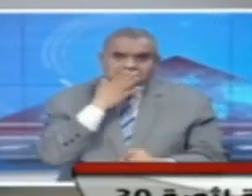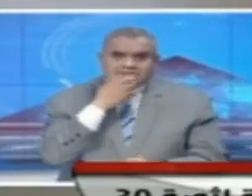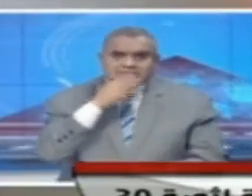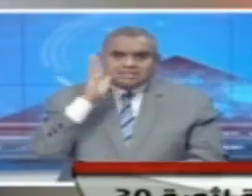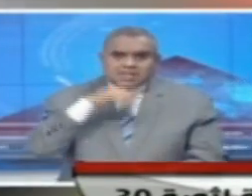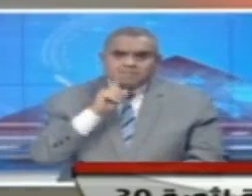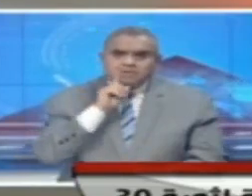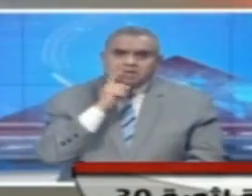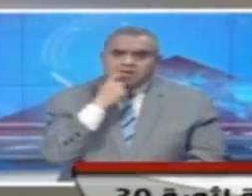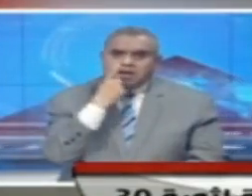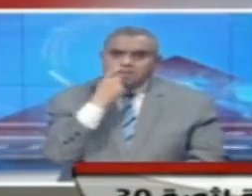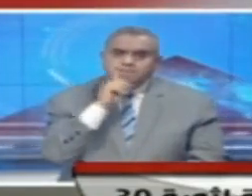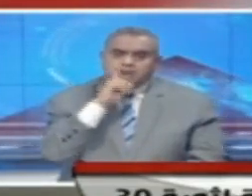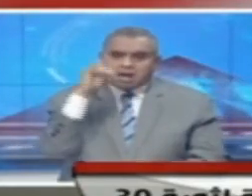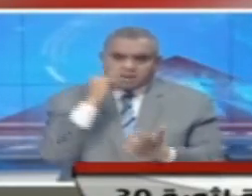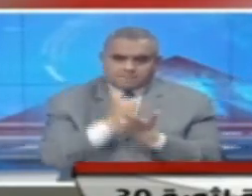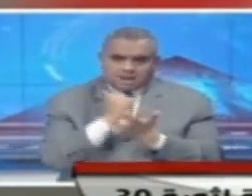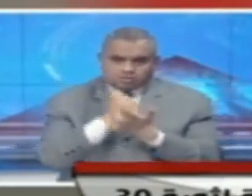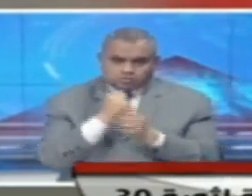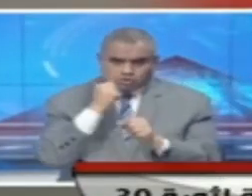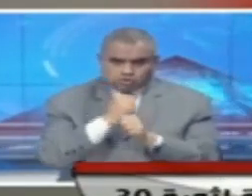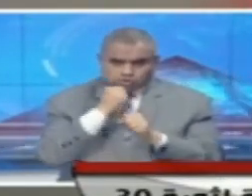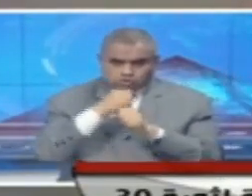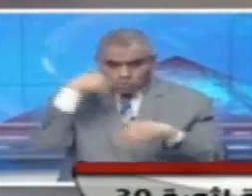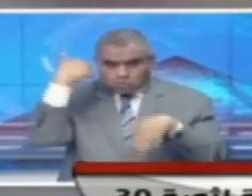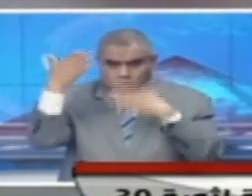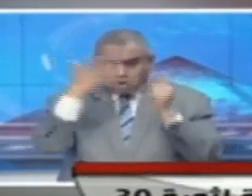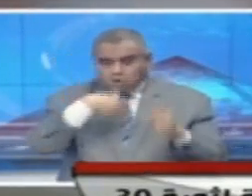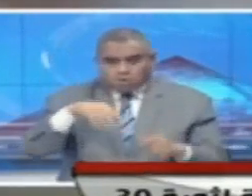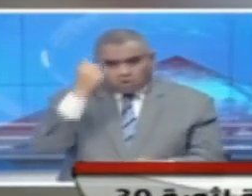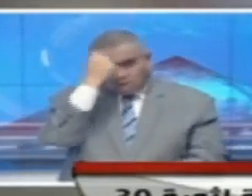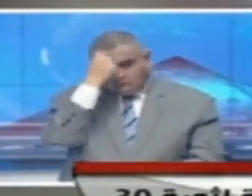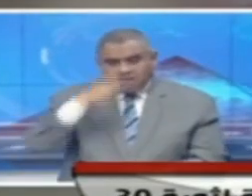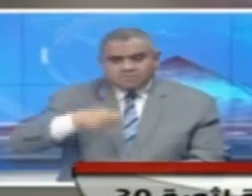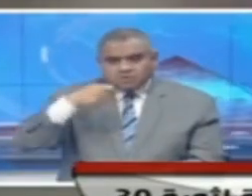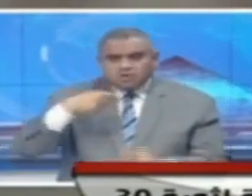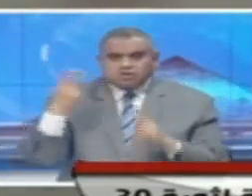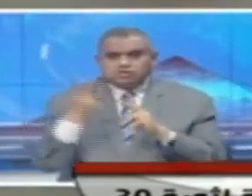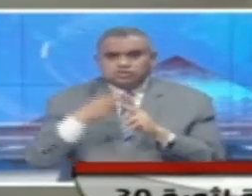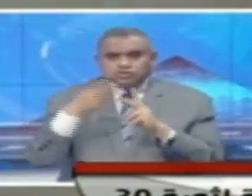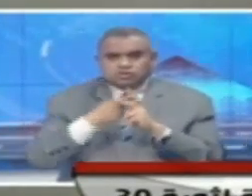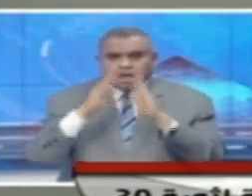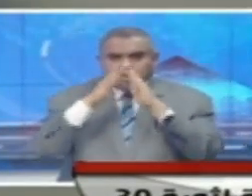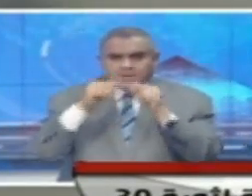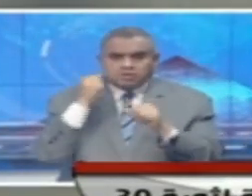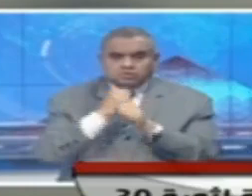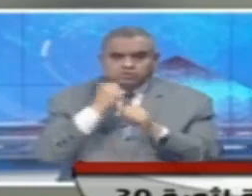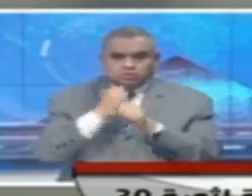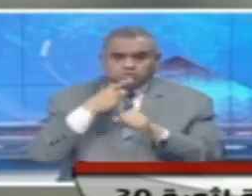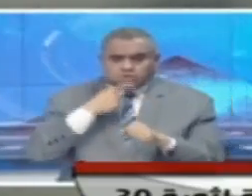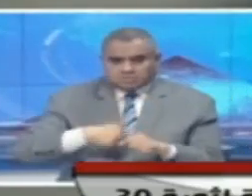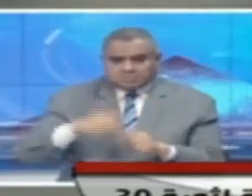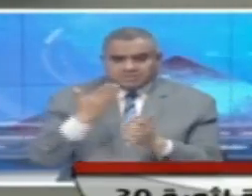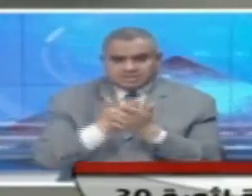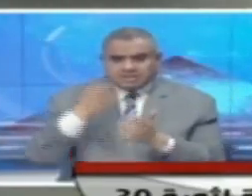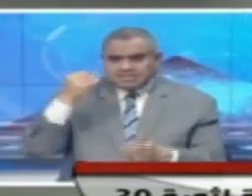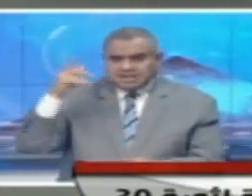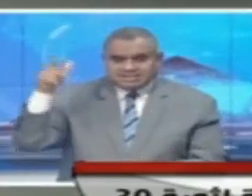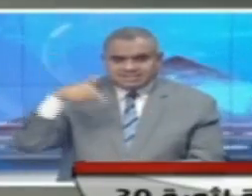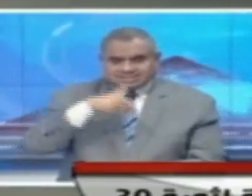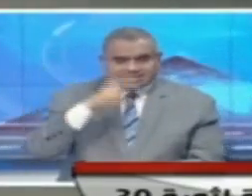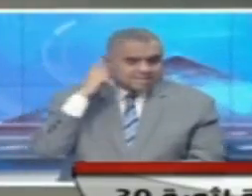الدولة للهجرة وشؤون المصريين بالخارج بخالص التهنئة للجاليات المصرية في الخارج بمناسبة حلول الذكرى 8